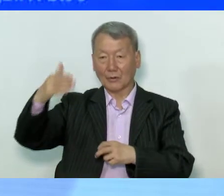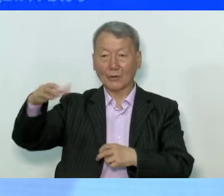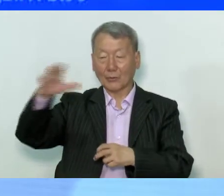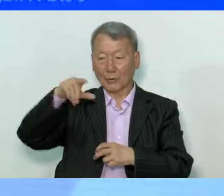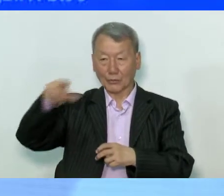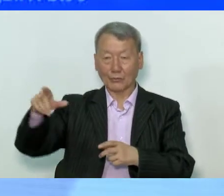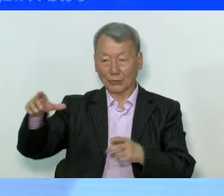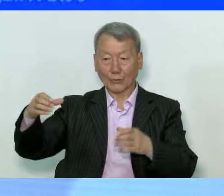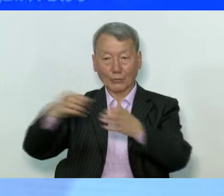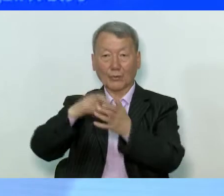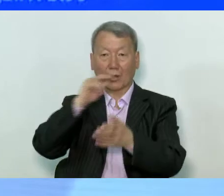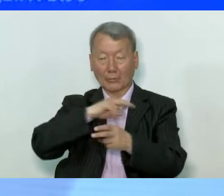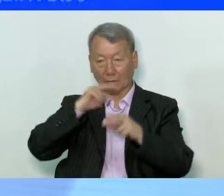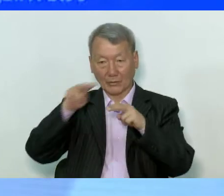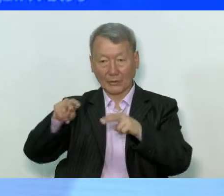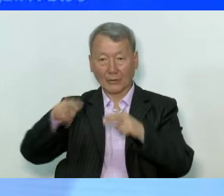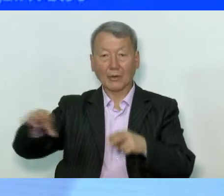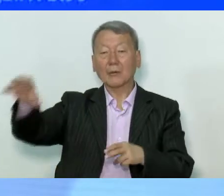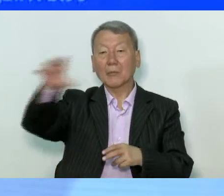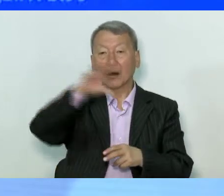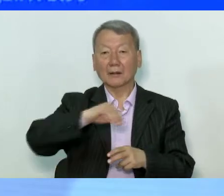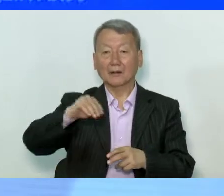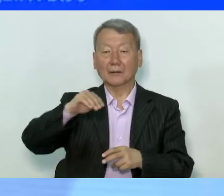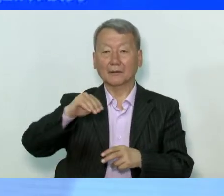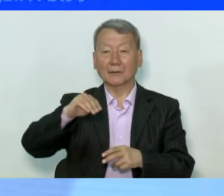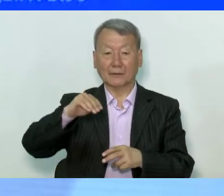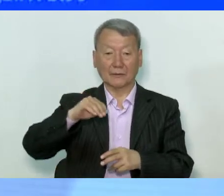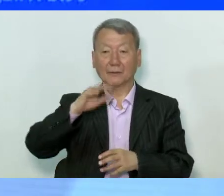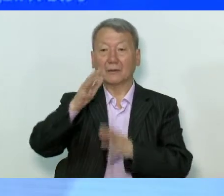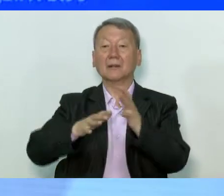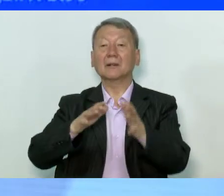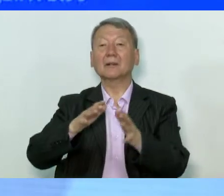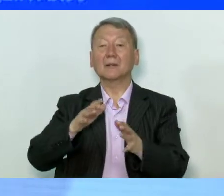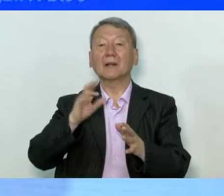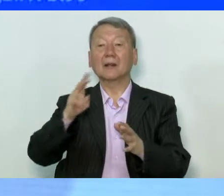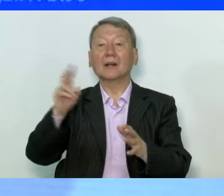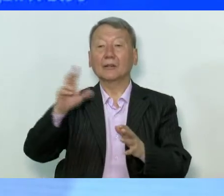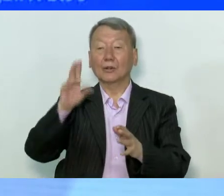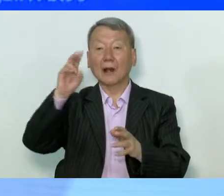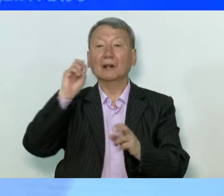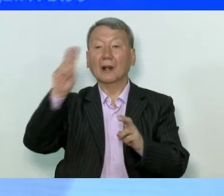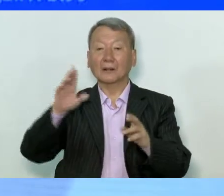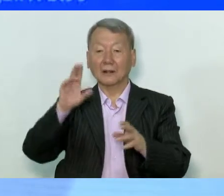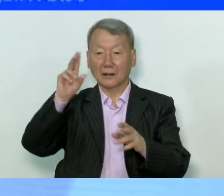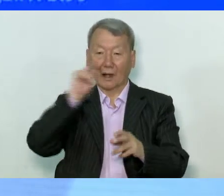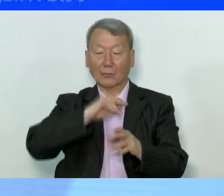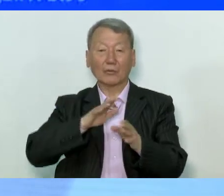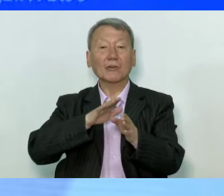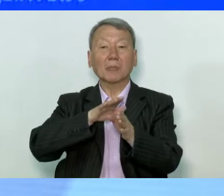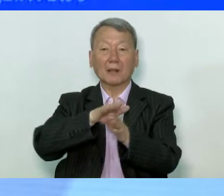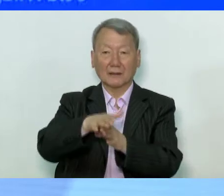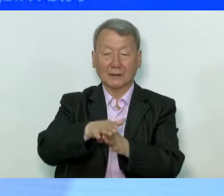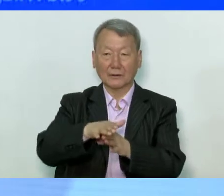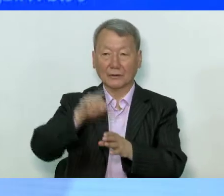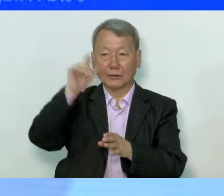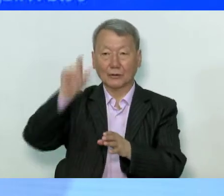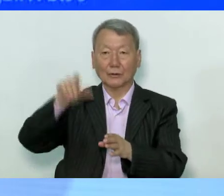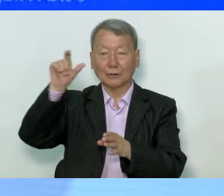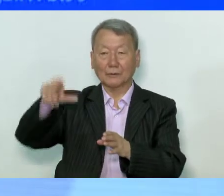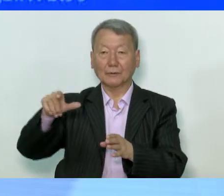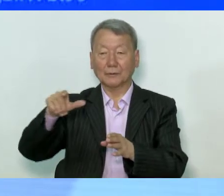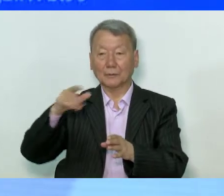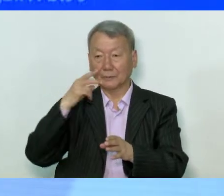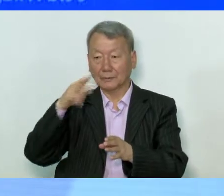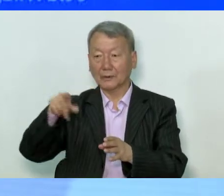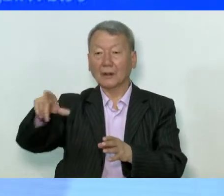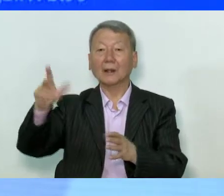топ иштеп атат. Ошол жерде барып ошолорго кандай талаптарды аткарыш керек, адамдардын кезек